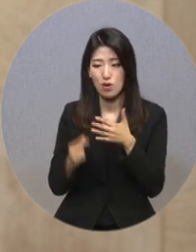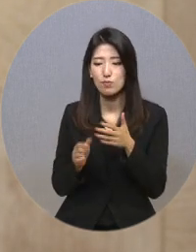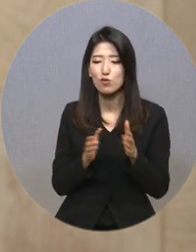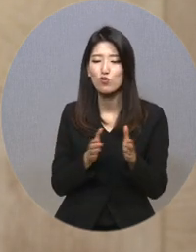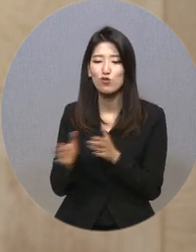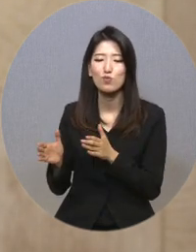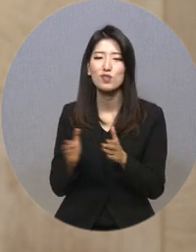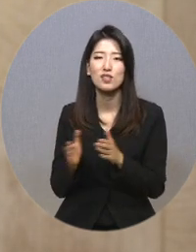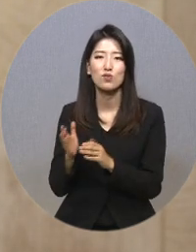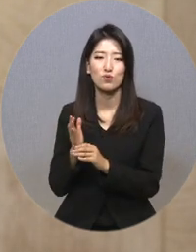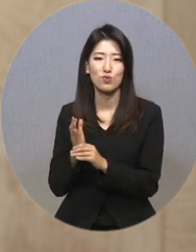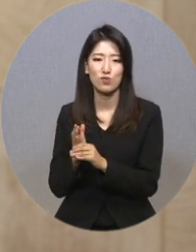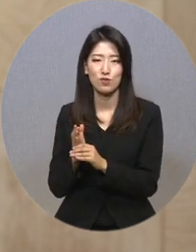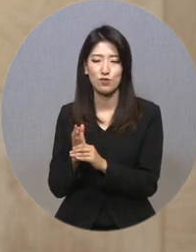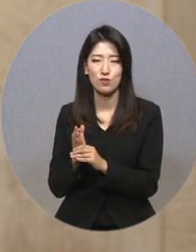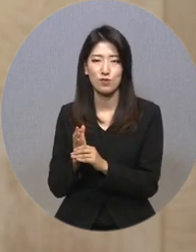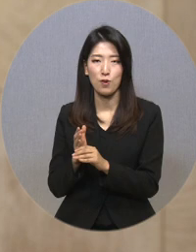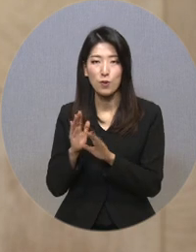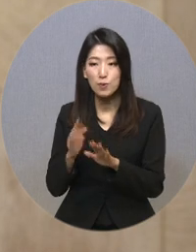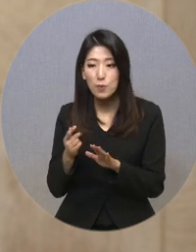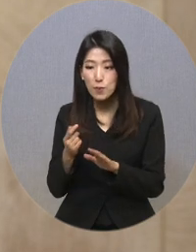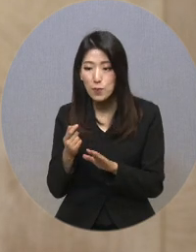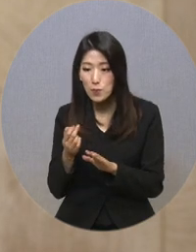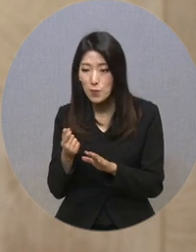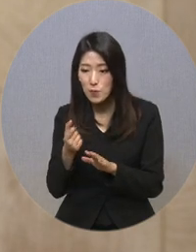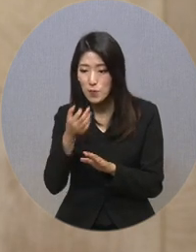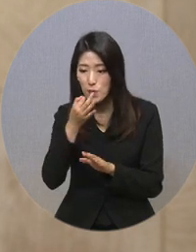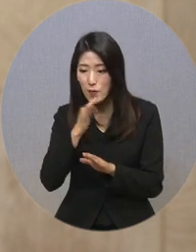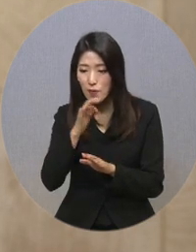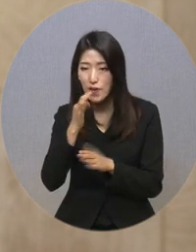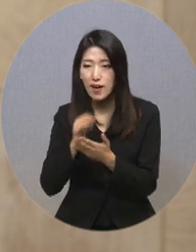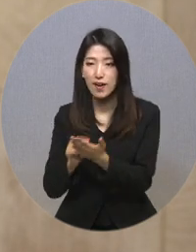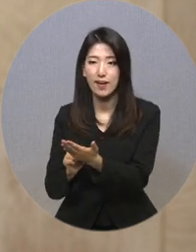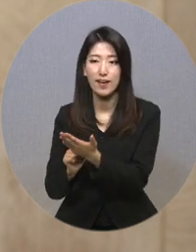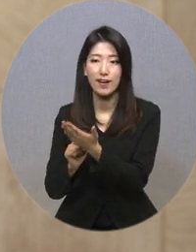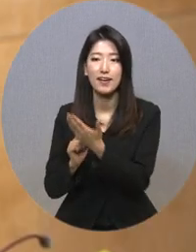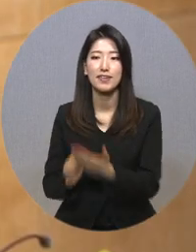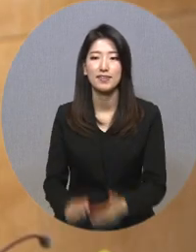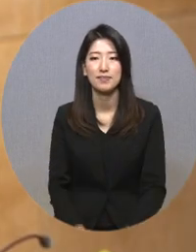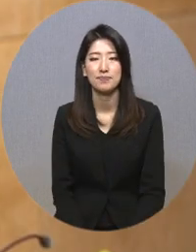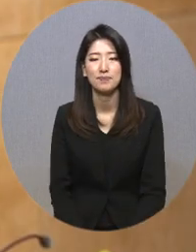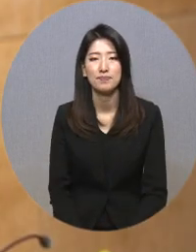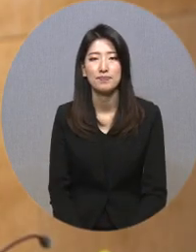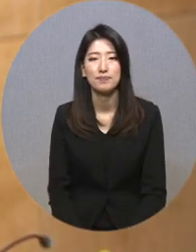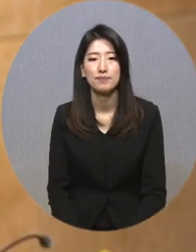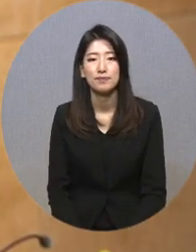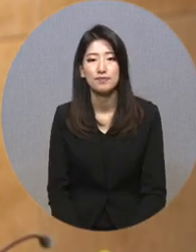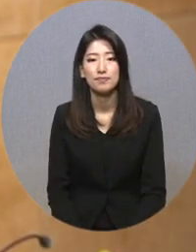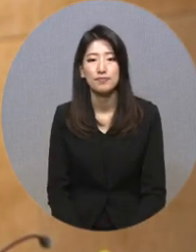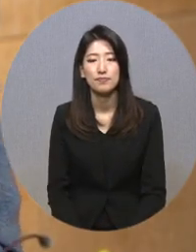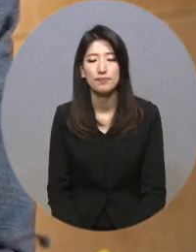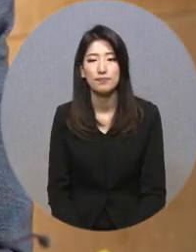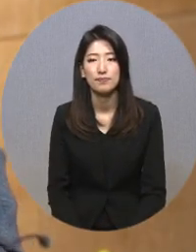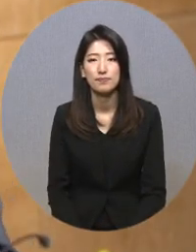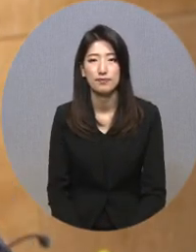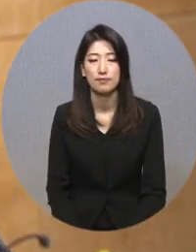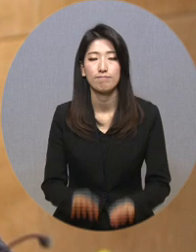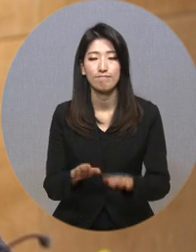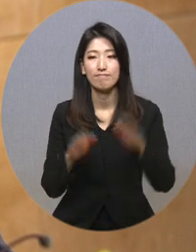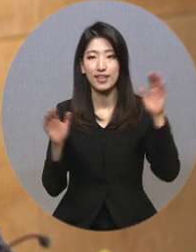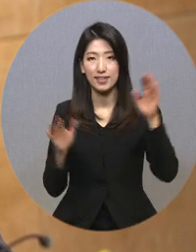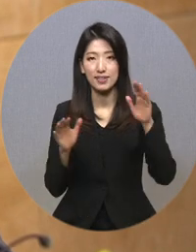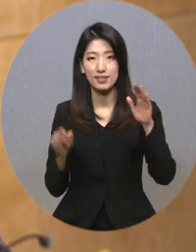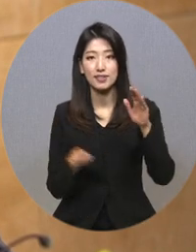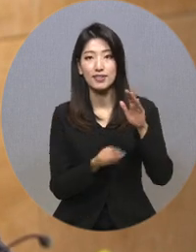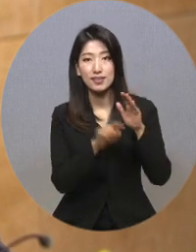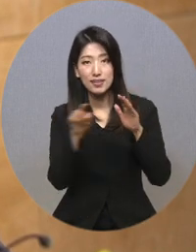있고 아. 지금 좀 실적들이 좀 나오고 있습니다. 예. 네. 그리고 이제 뭐 제가 뭐 학교가 지금